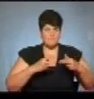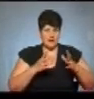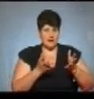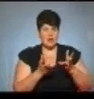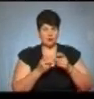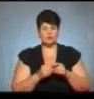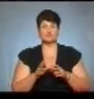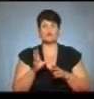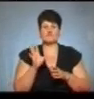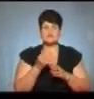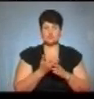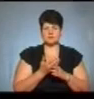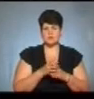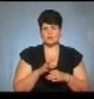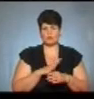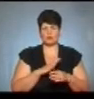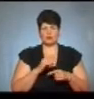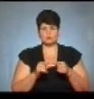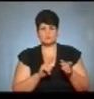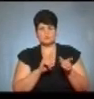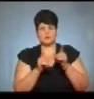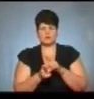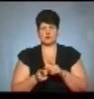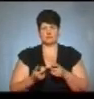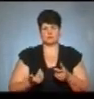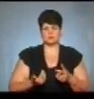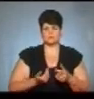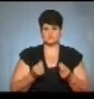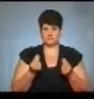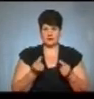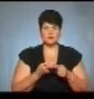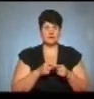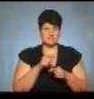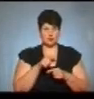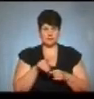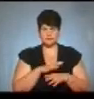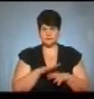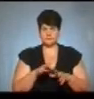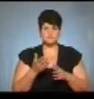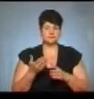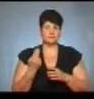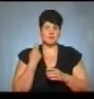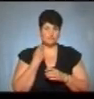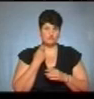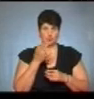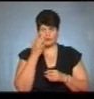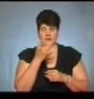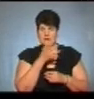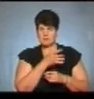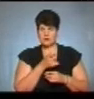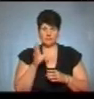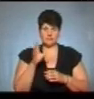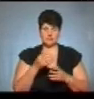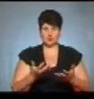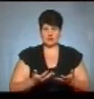всі ці субсидії перераховані вже в готівкову форму. Тобто, якщо у цих людей не було боргів, то на літній період всі отримують в